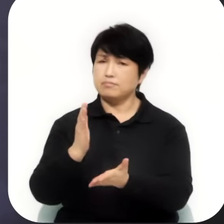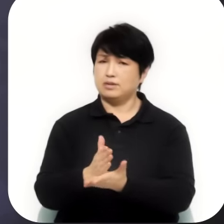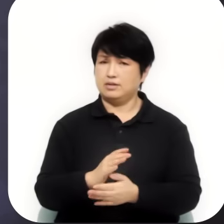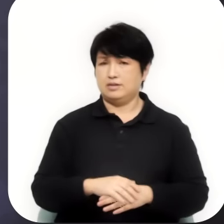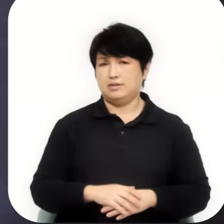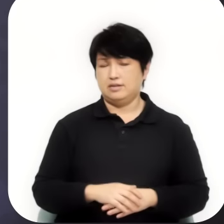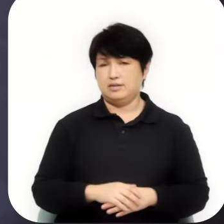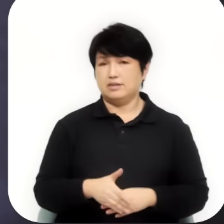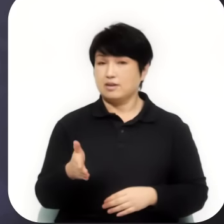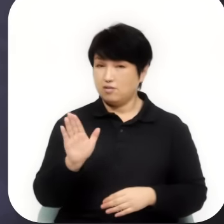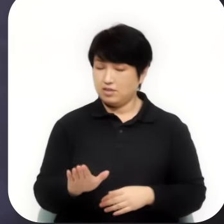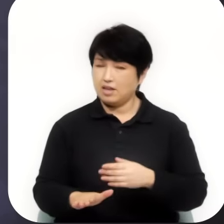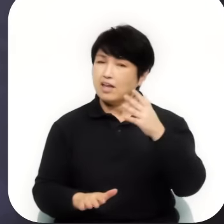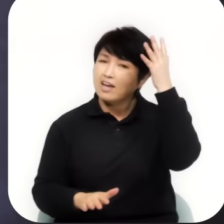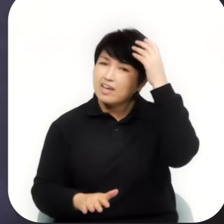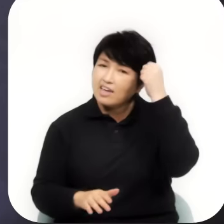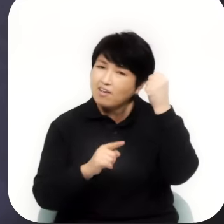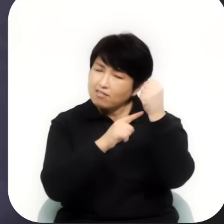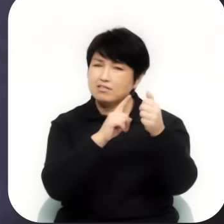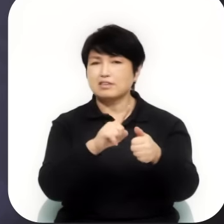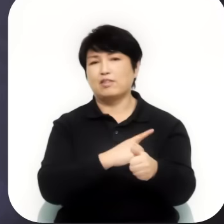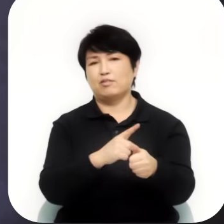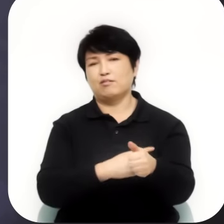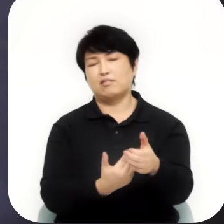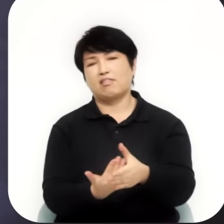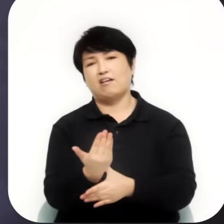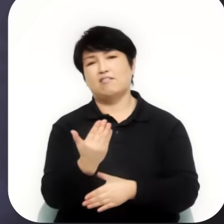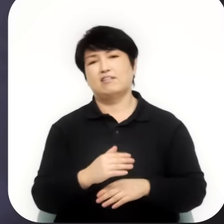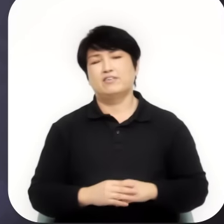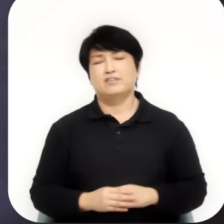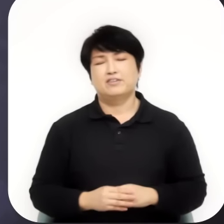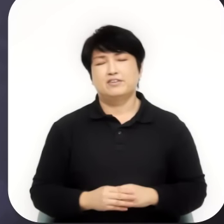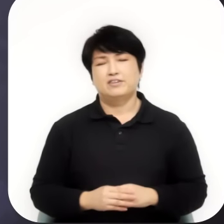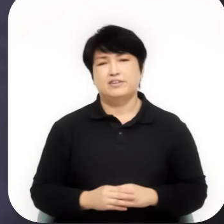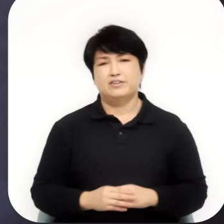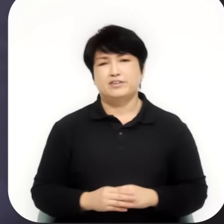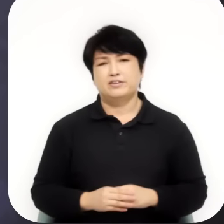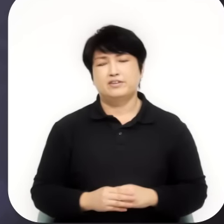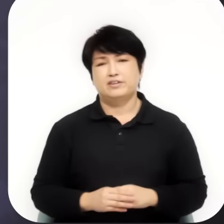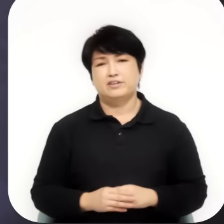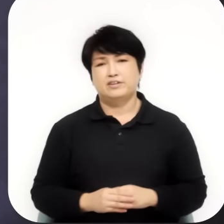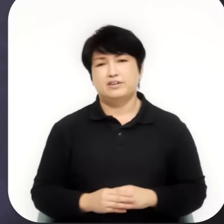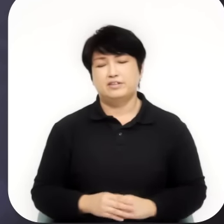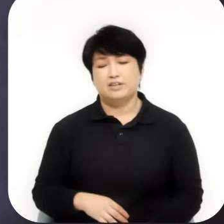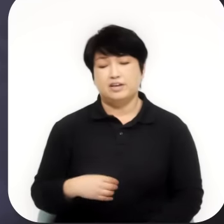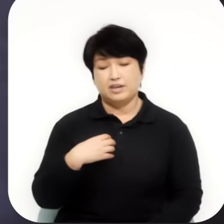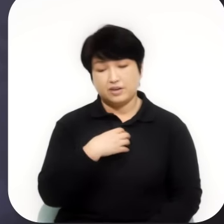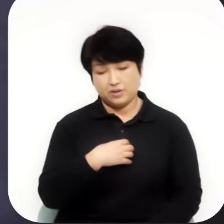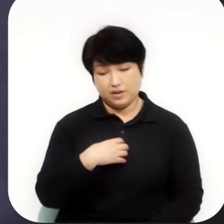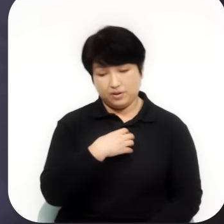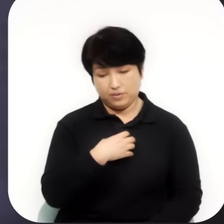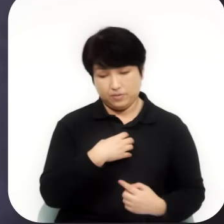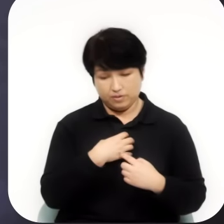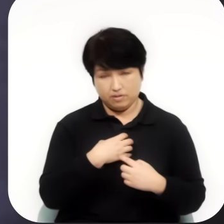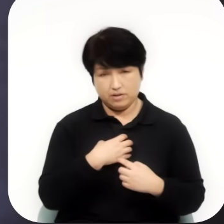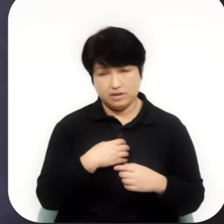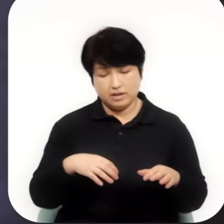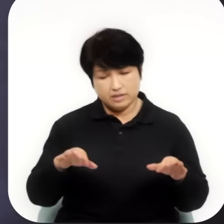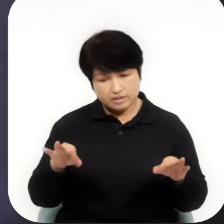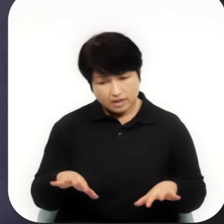게 제일 나은데. 이 기억이라는 것은 자동으로 그게 꺼내지는 게 문제죠. 근데 괴로워하면서도 잠깐만